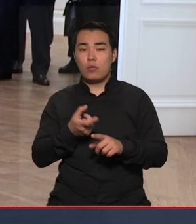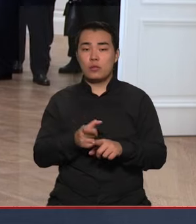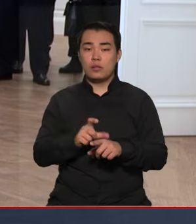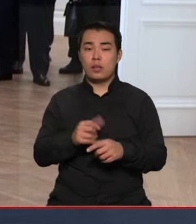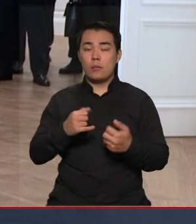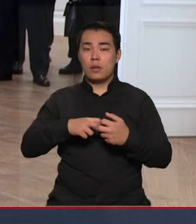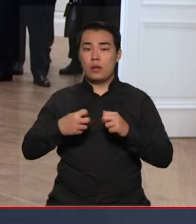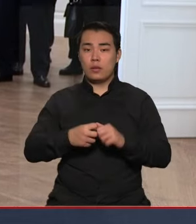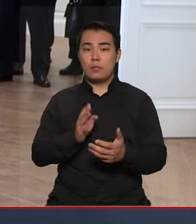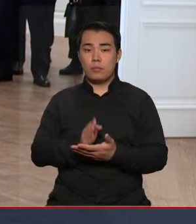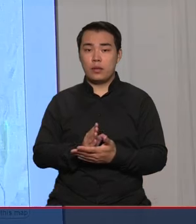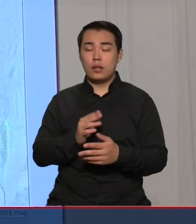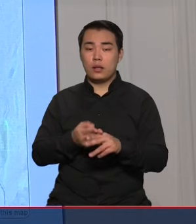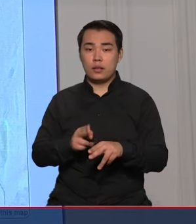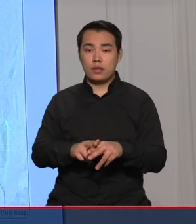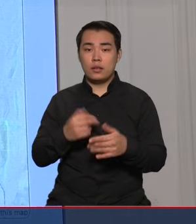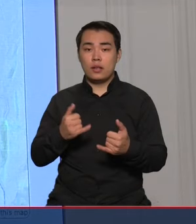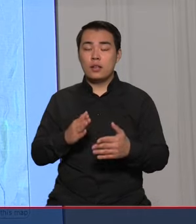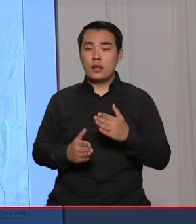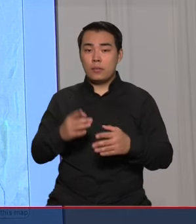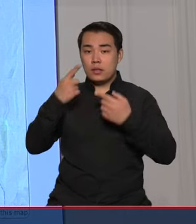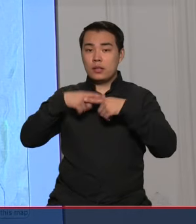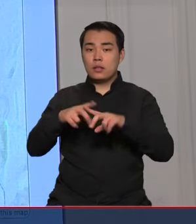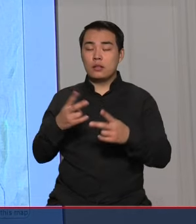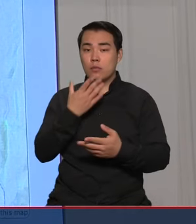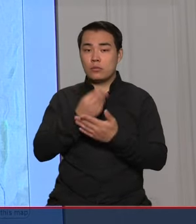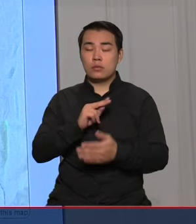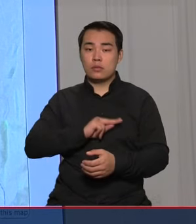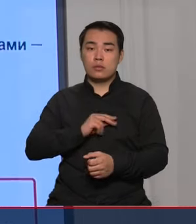актуальная проблема. Здесь вот искусственный интеллект должен сыграть свою роль.